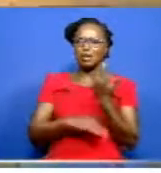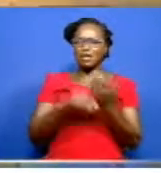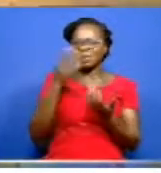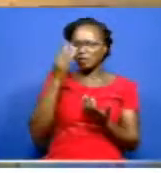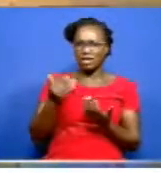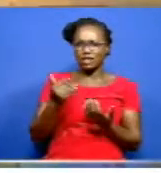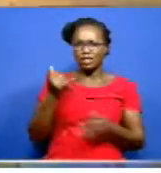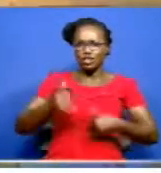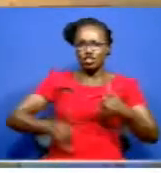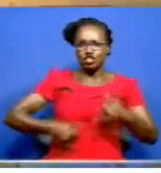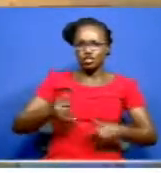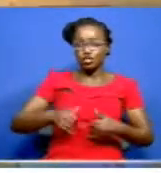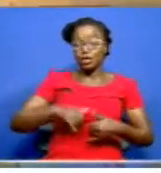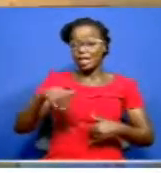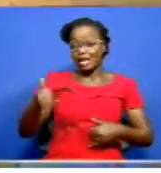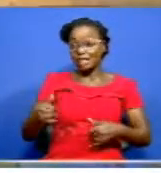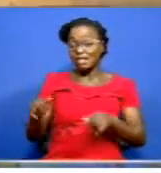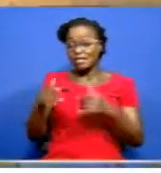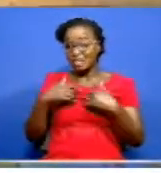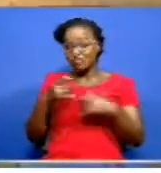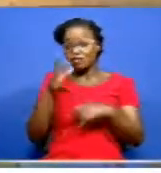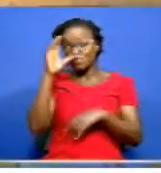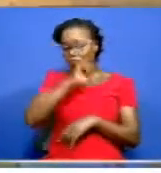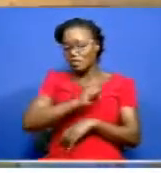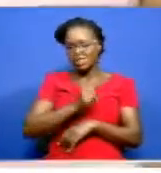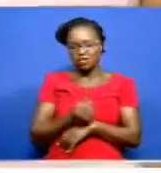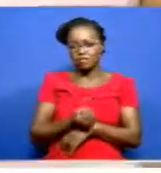hiyo furaha kila mtu ako nayo.